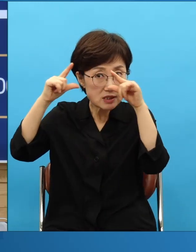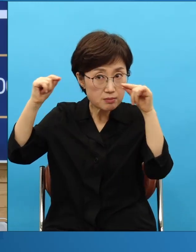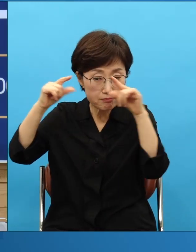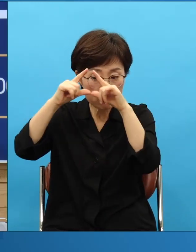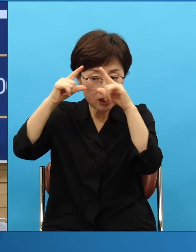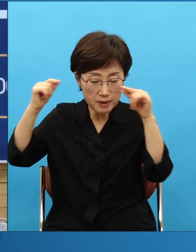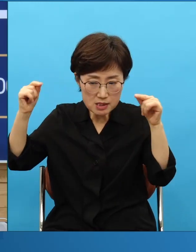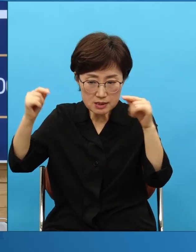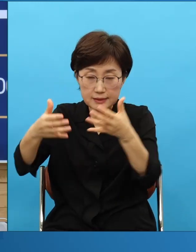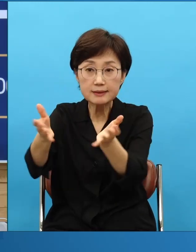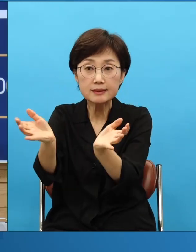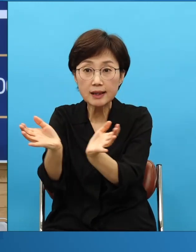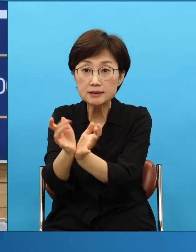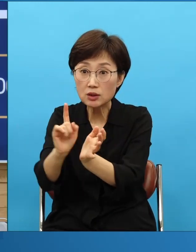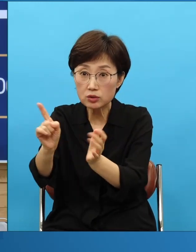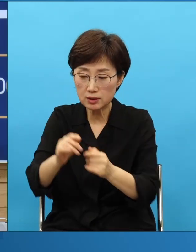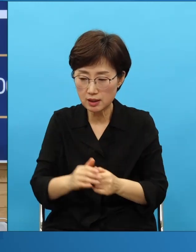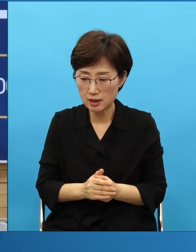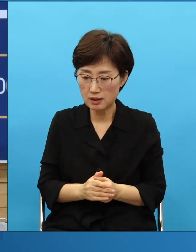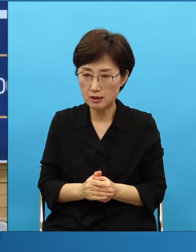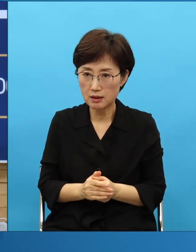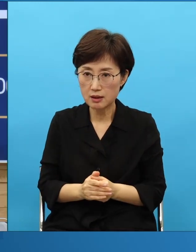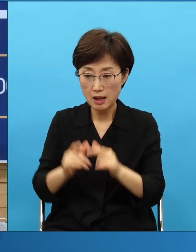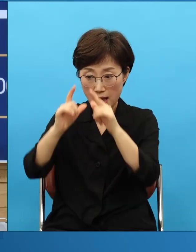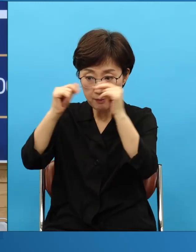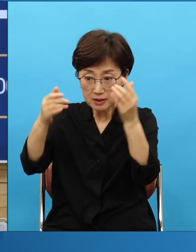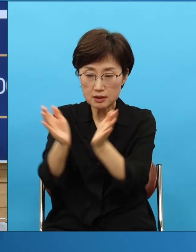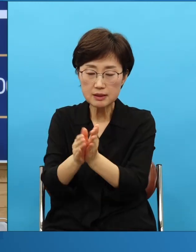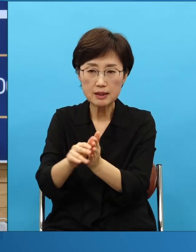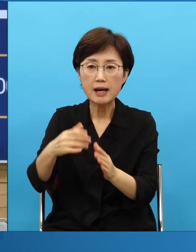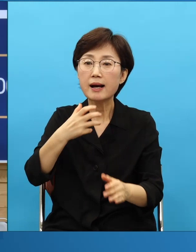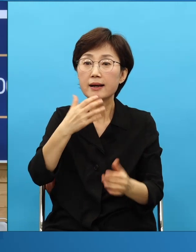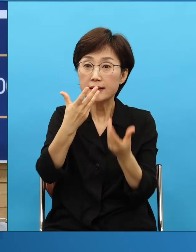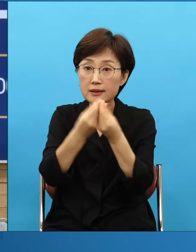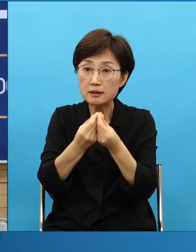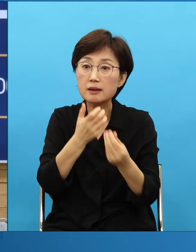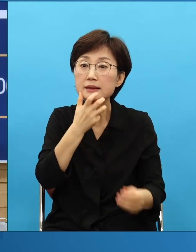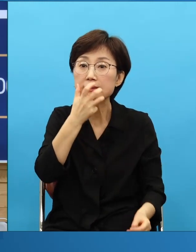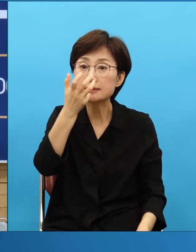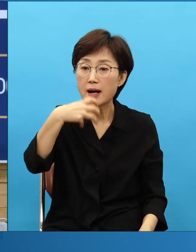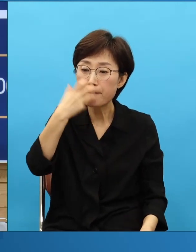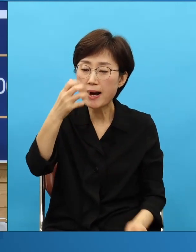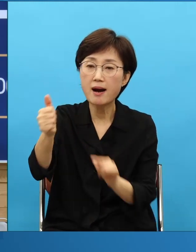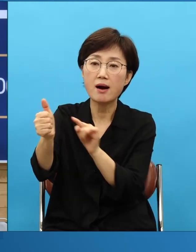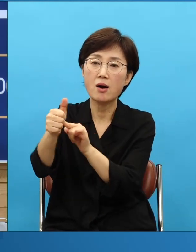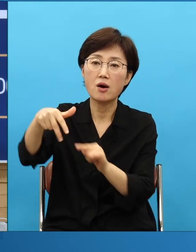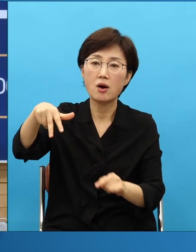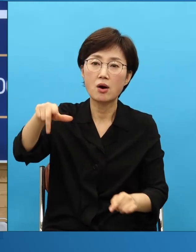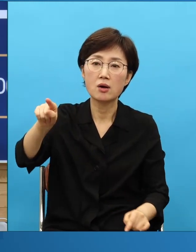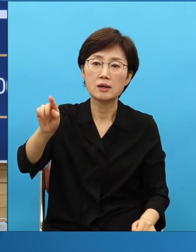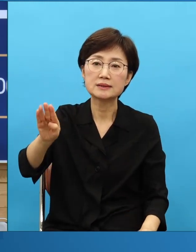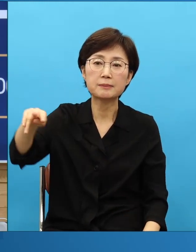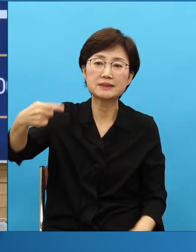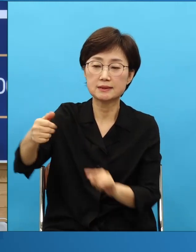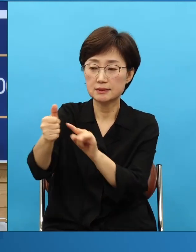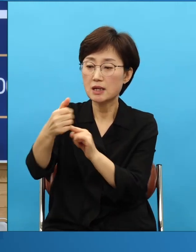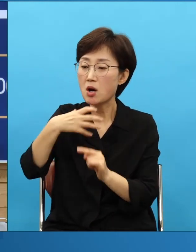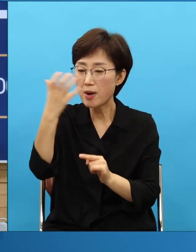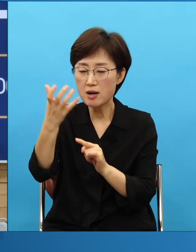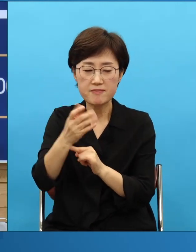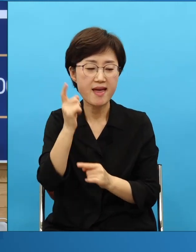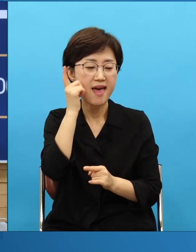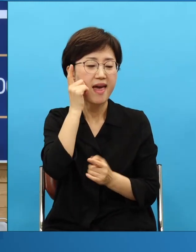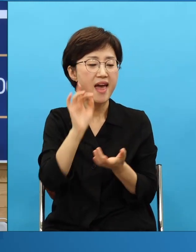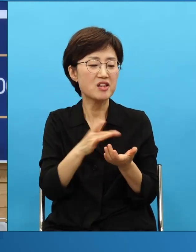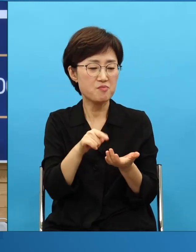얘기했잖아요. 폰 안에 모든 거 다 담을 수 있다. The late Stephen Jobs, who was also in the Freemasons, he said that everything can be made through this 그랬잖아요.